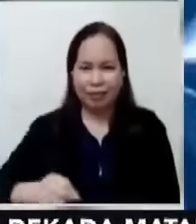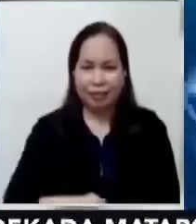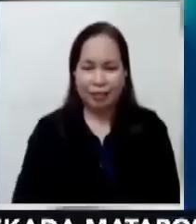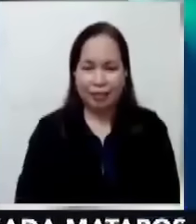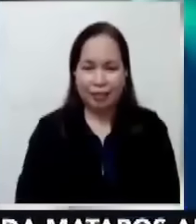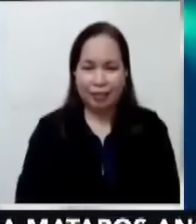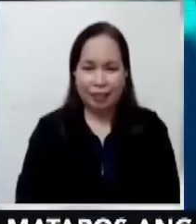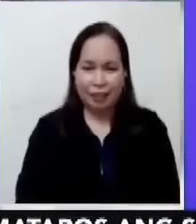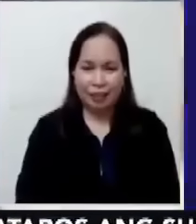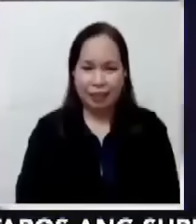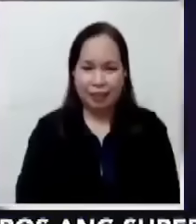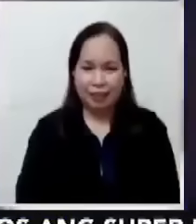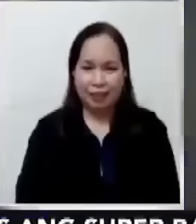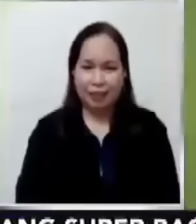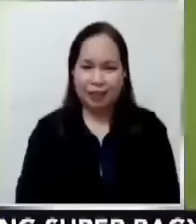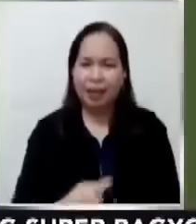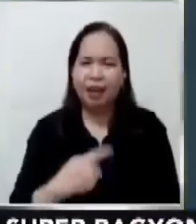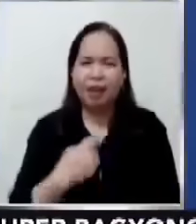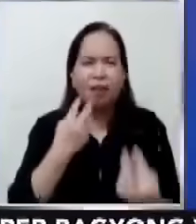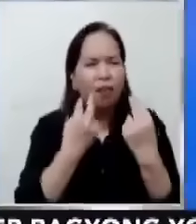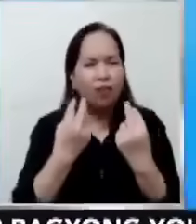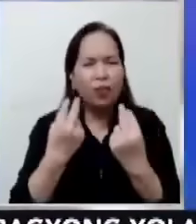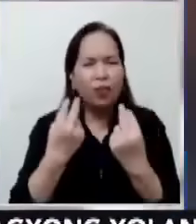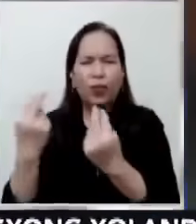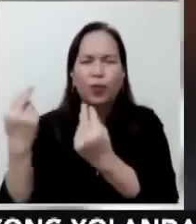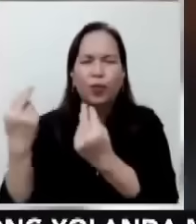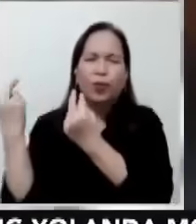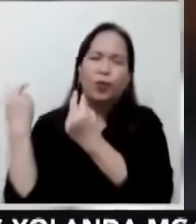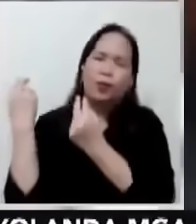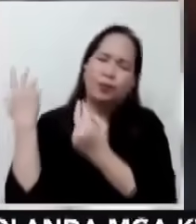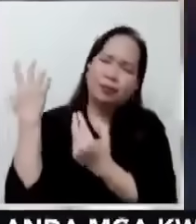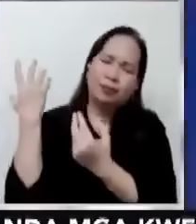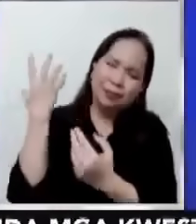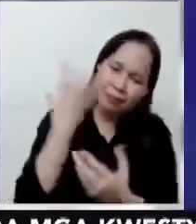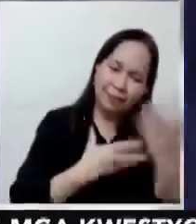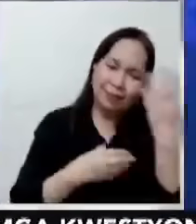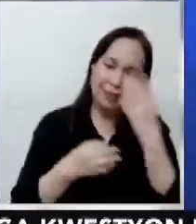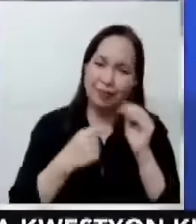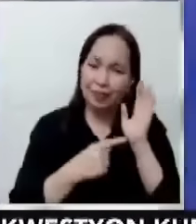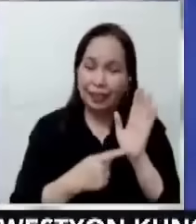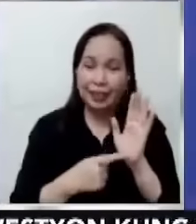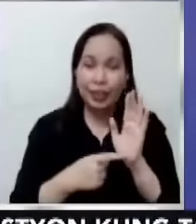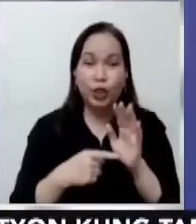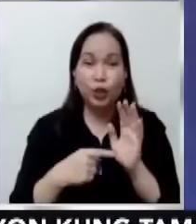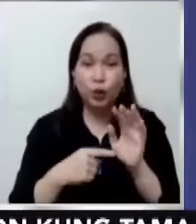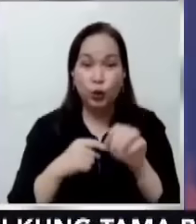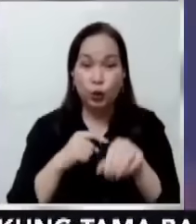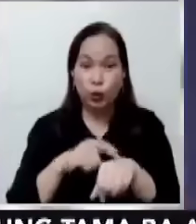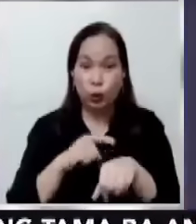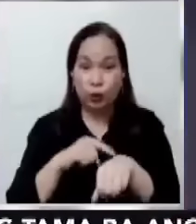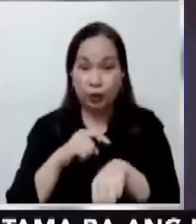Ultimate nostalgia ang hatid ng Team Com sa sikat magpasikat segment ng It's Showtime kahapon.